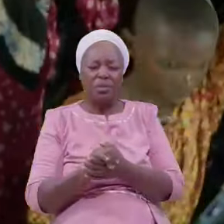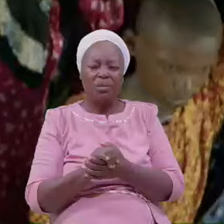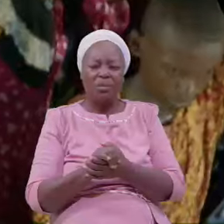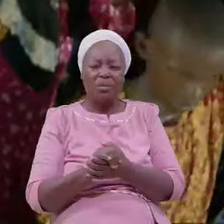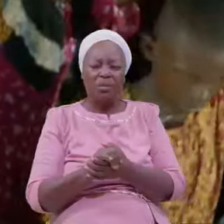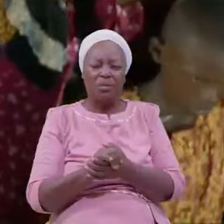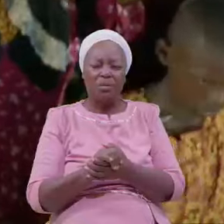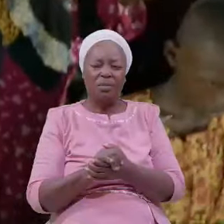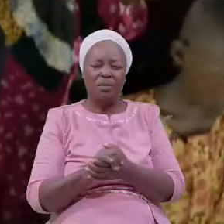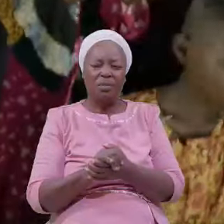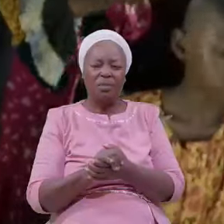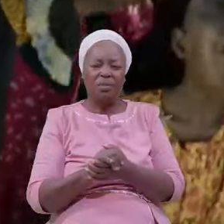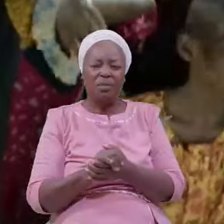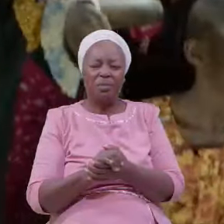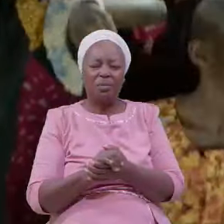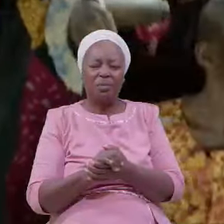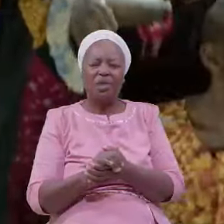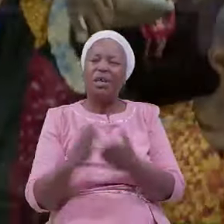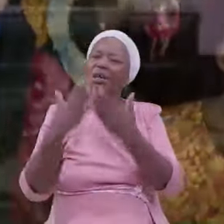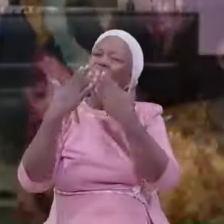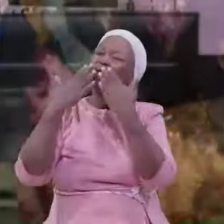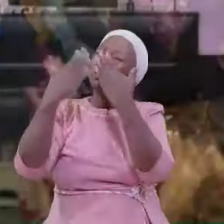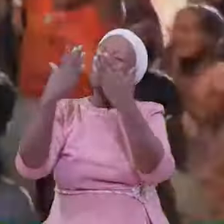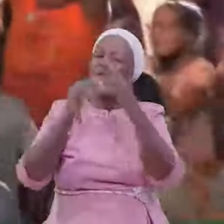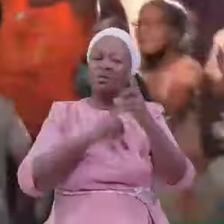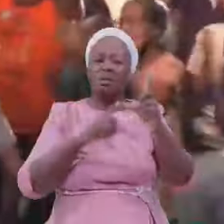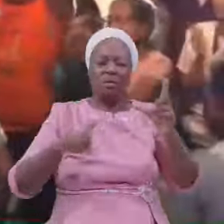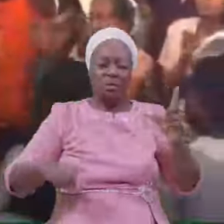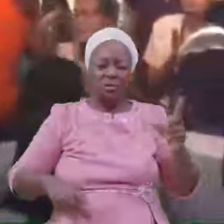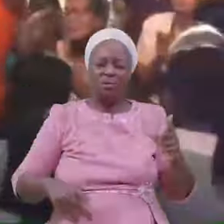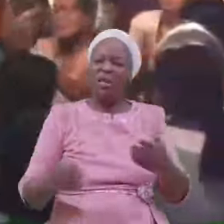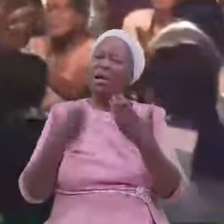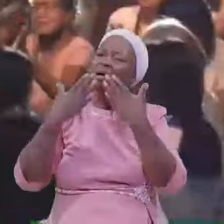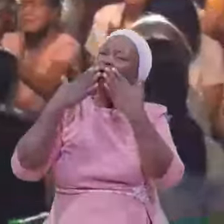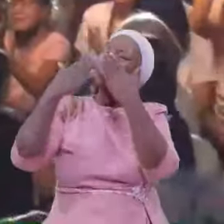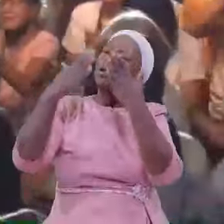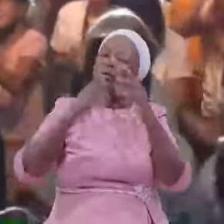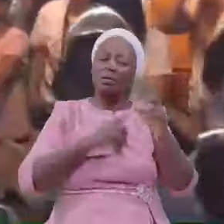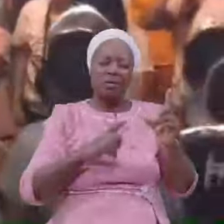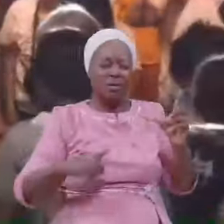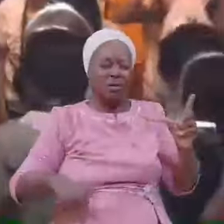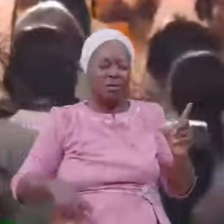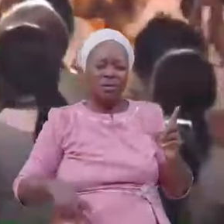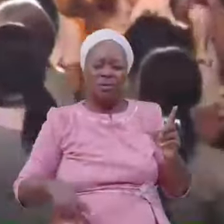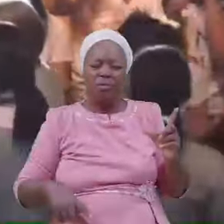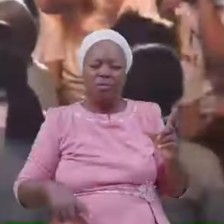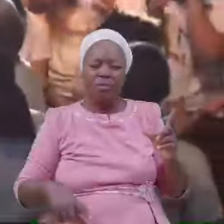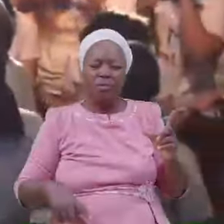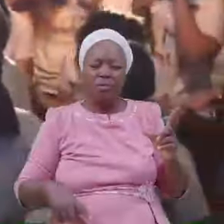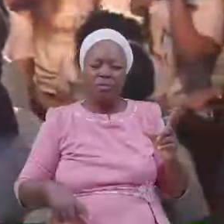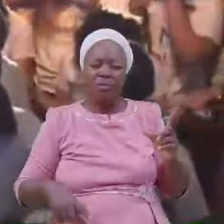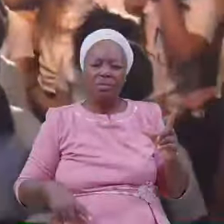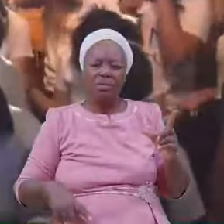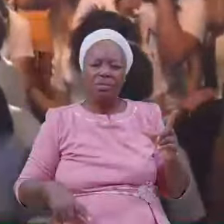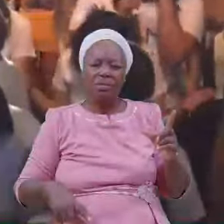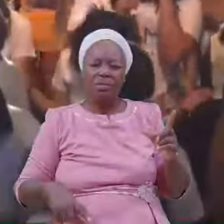ng Diyos. Thank you, Lord. Thank you, Lord. Salamat, Panginoon. Salamat,